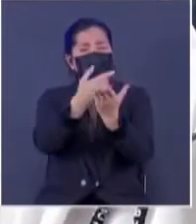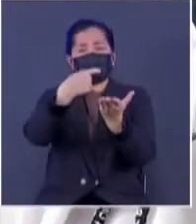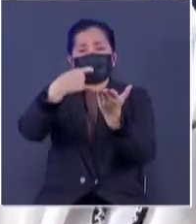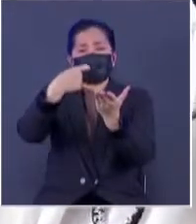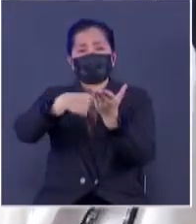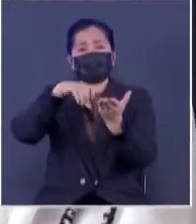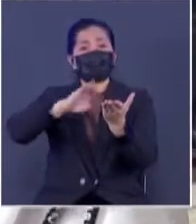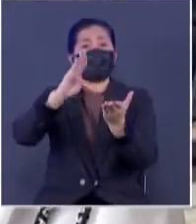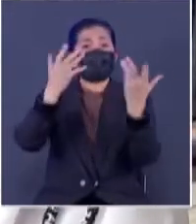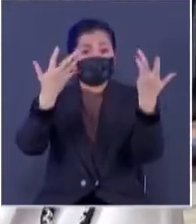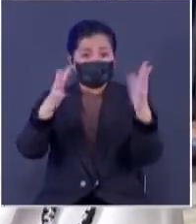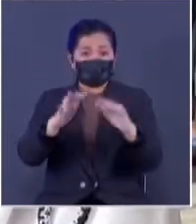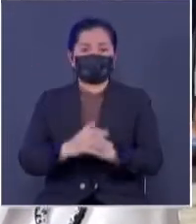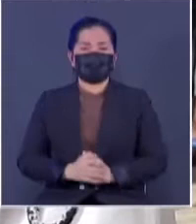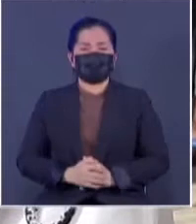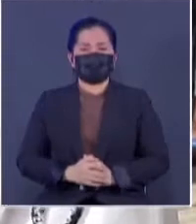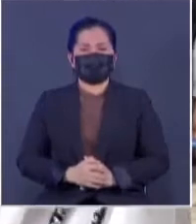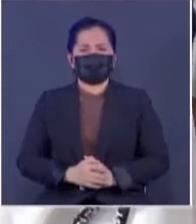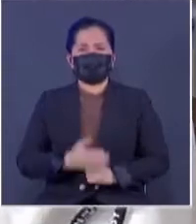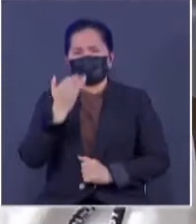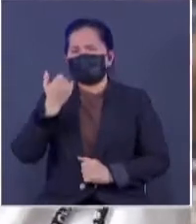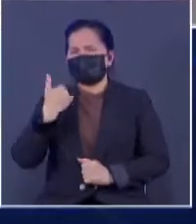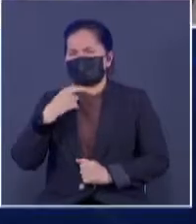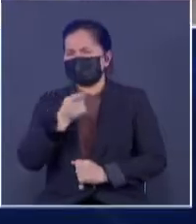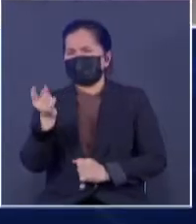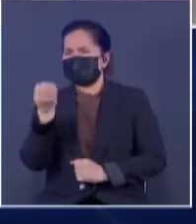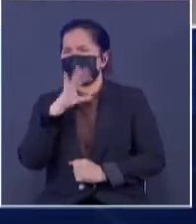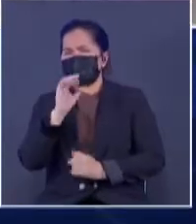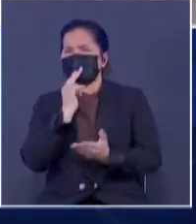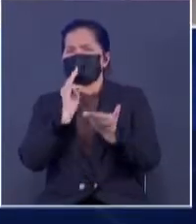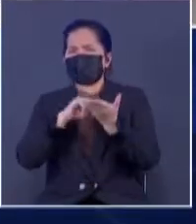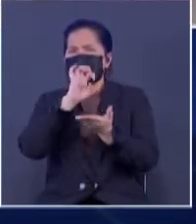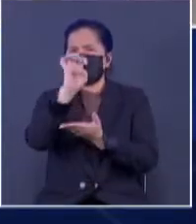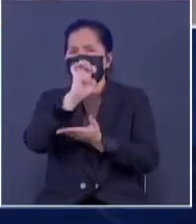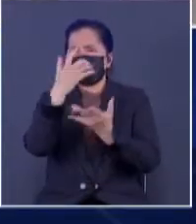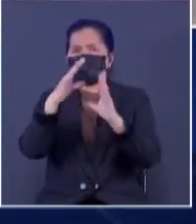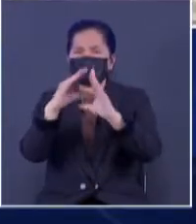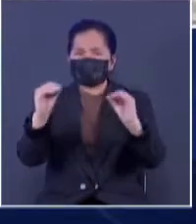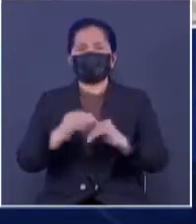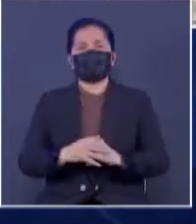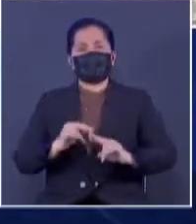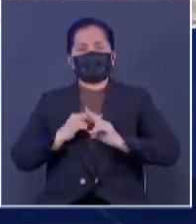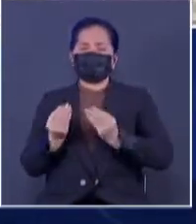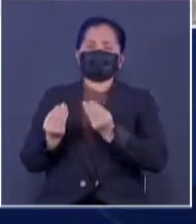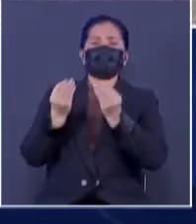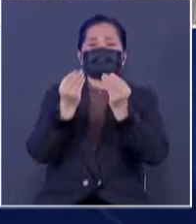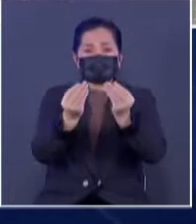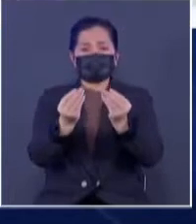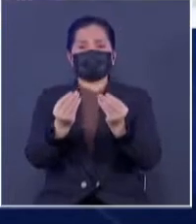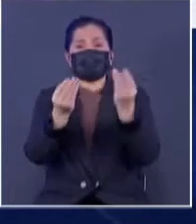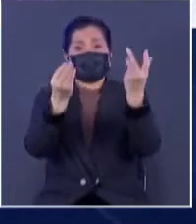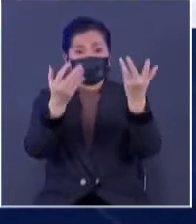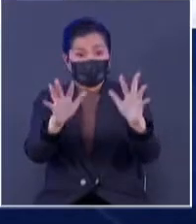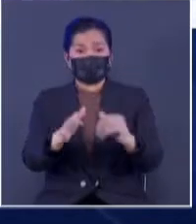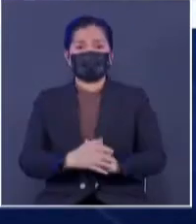งหลังทราบว่าหลายคนส่งอีเมลไปแล้วไม่ได้รับการตอบกลับนะคะและถึงแม้ว่าตัวเองเนี่ยจะไปยื่นเรื่